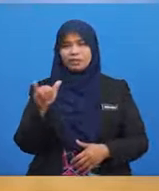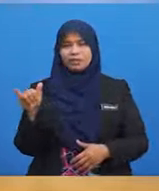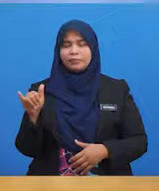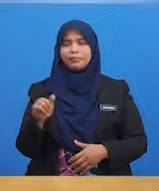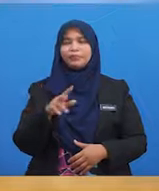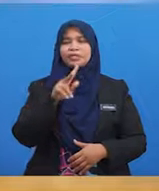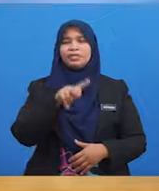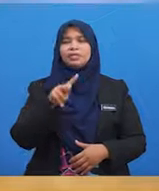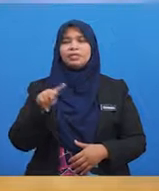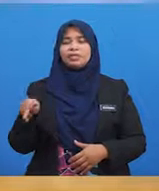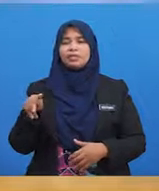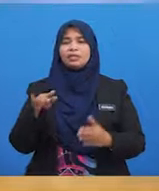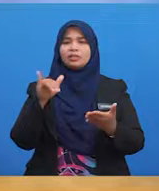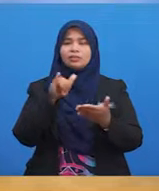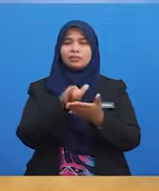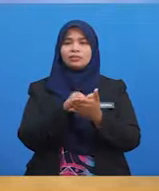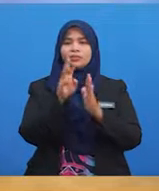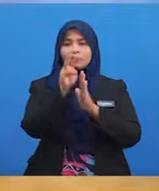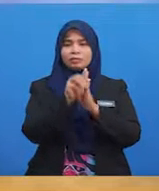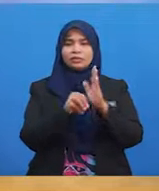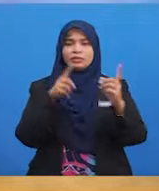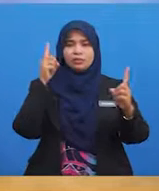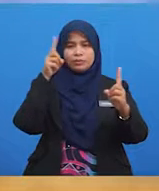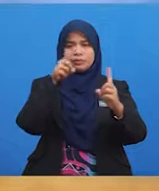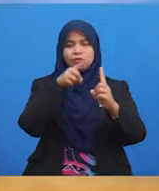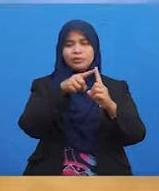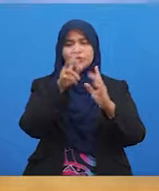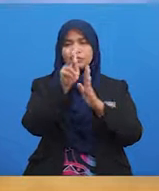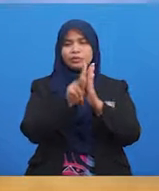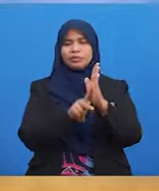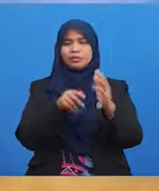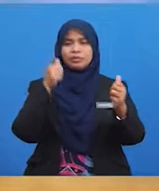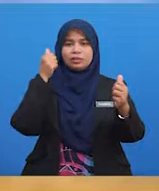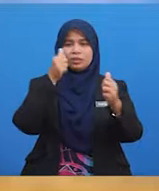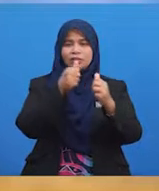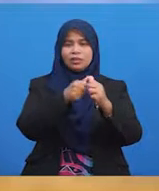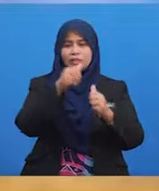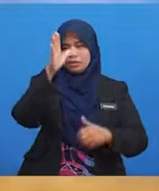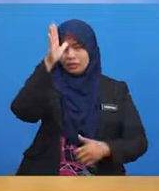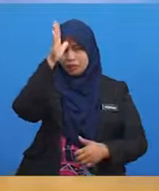Kanak-kanak itu menuju ke arah ayahnya.